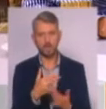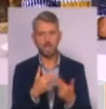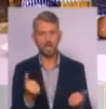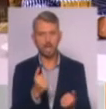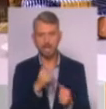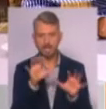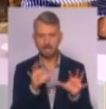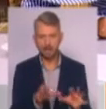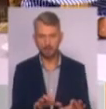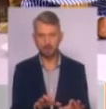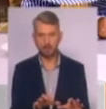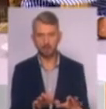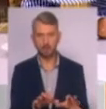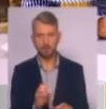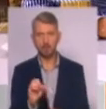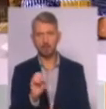легалізації